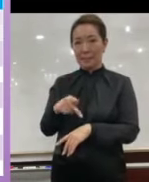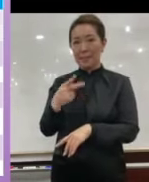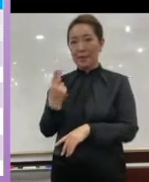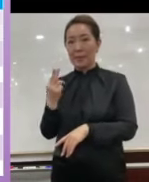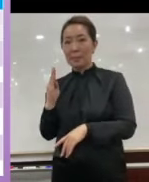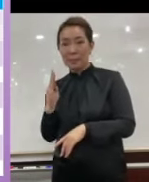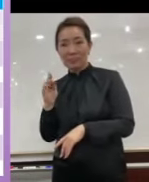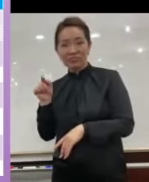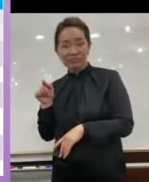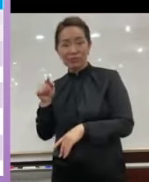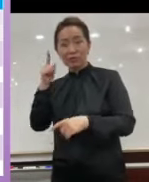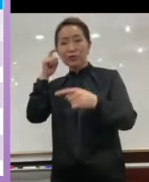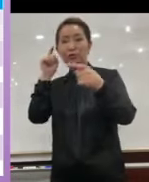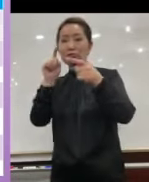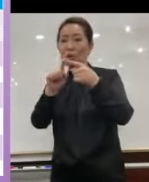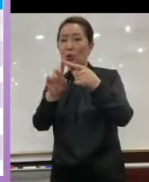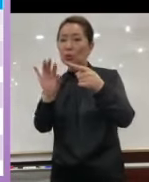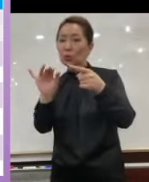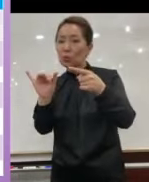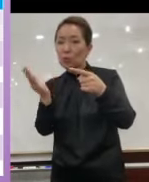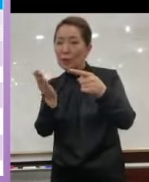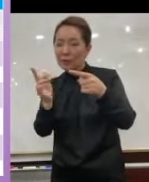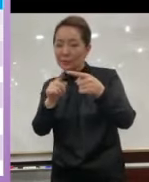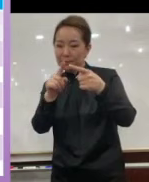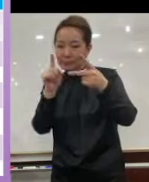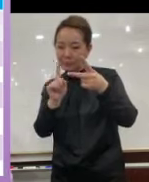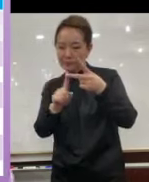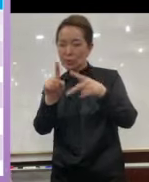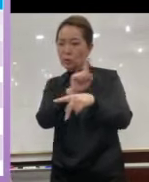үрдөнгийн талаар танилцуулъя.